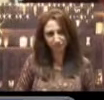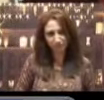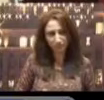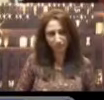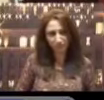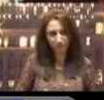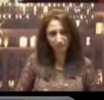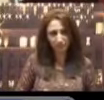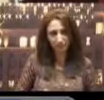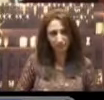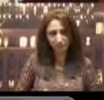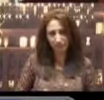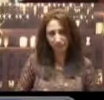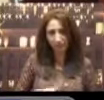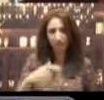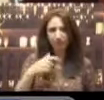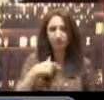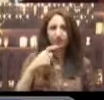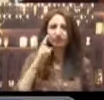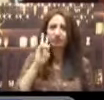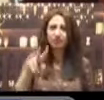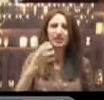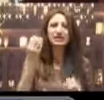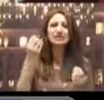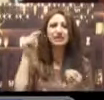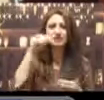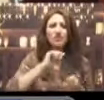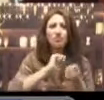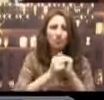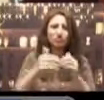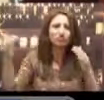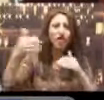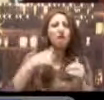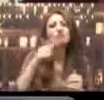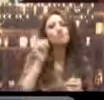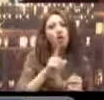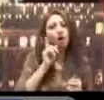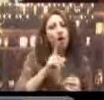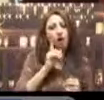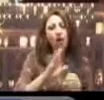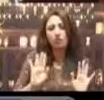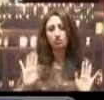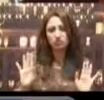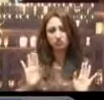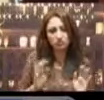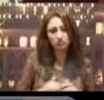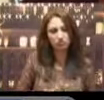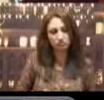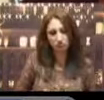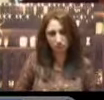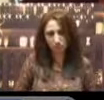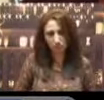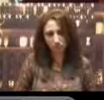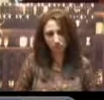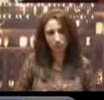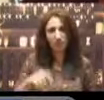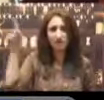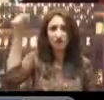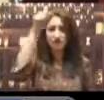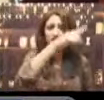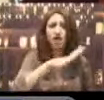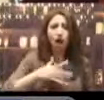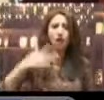وكان واضح ان هيبقى في مشاهد كتير ده، ودي فرصه في وجهه نظر الكثير، يعني